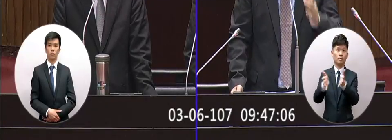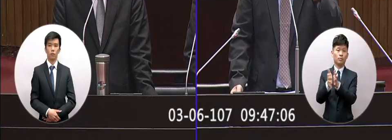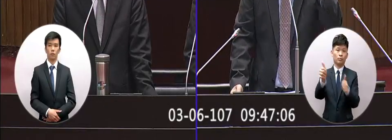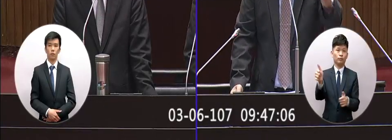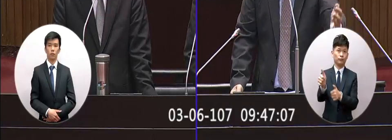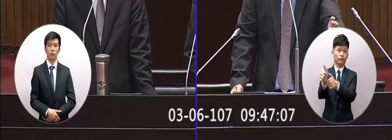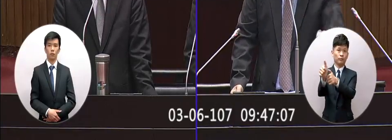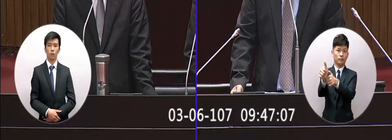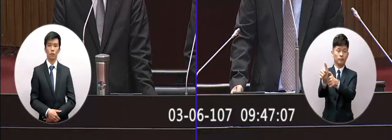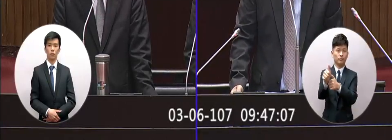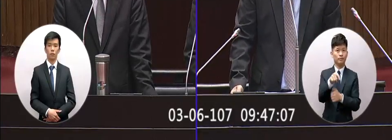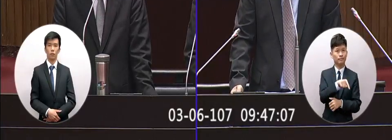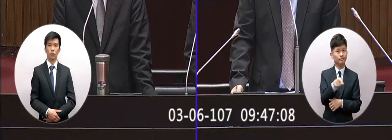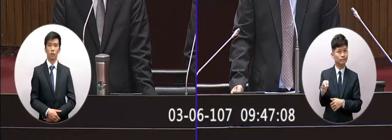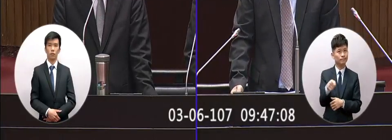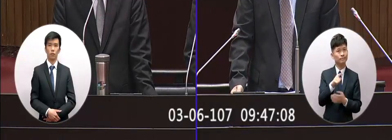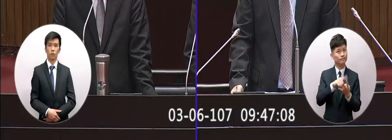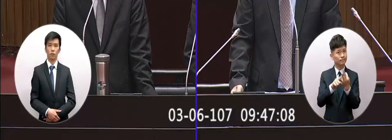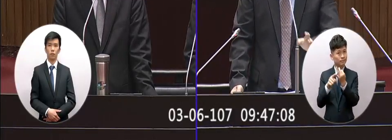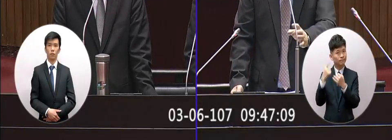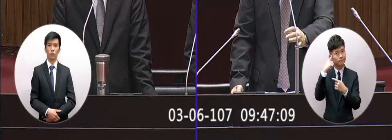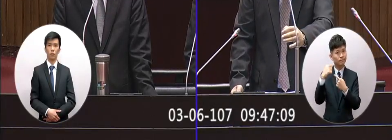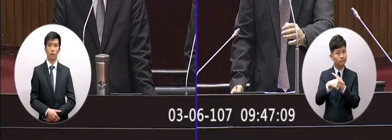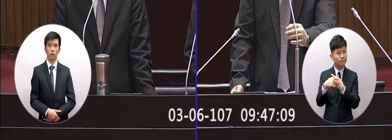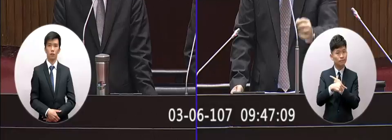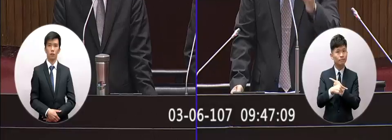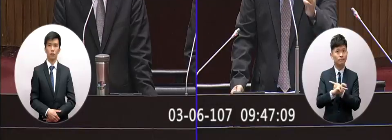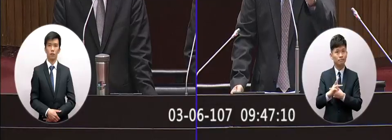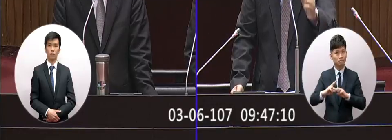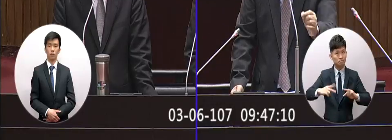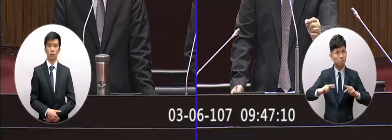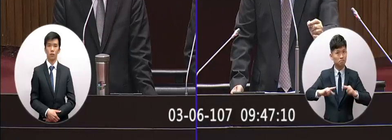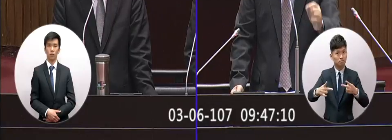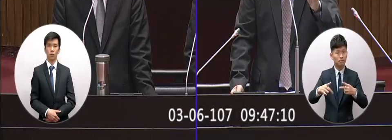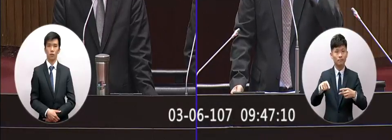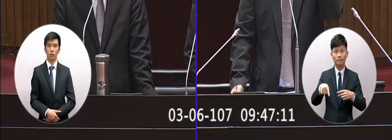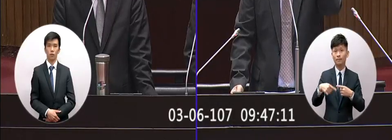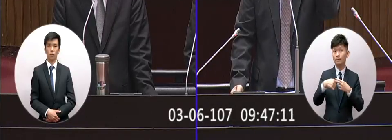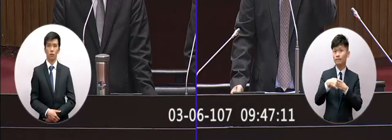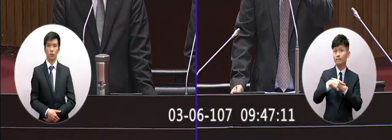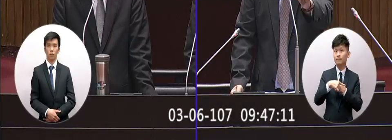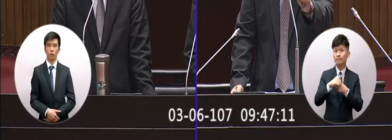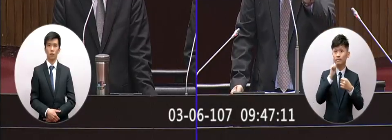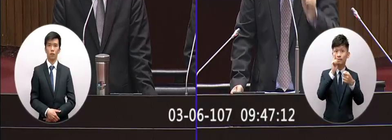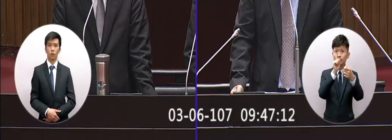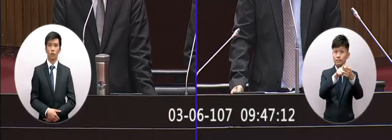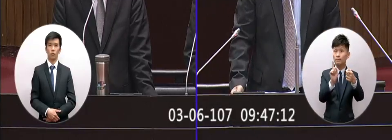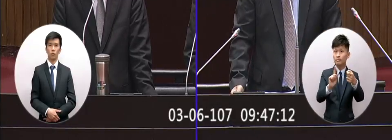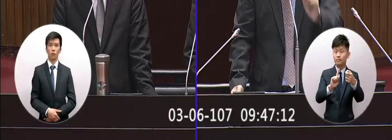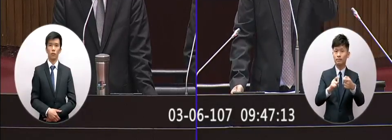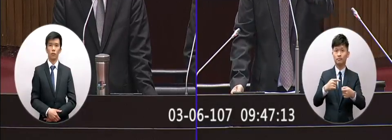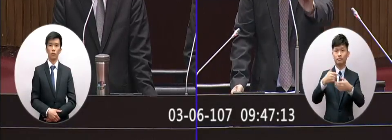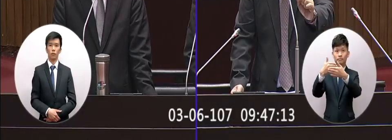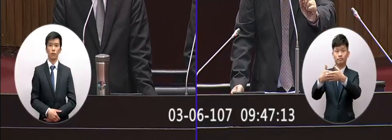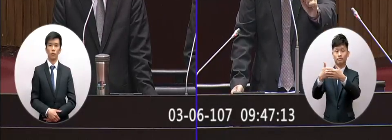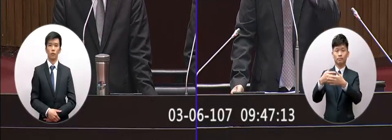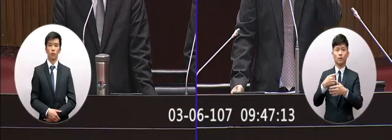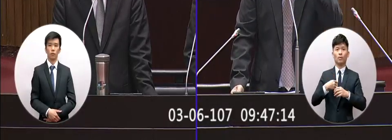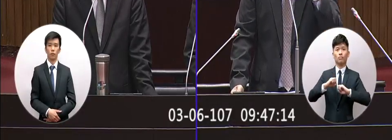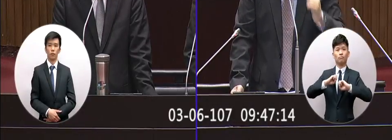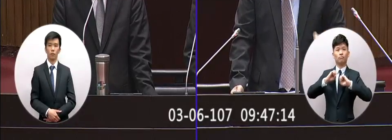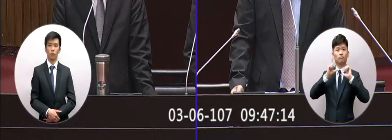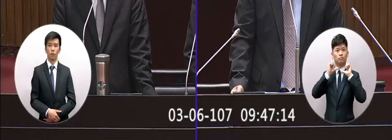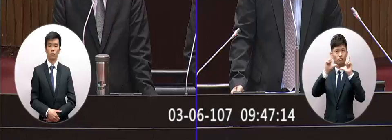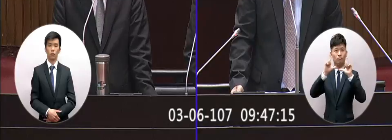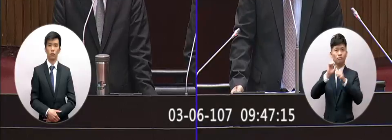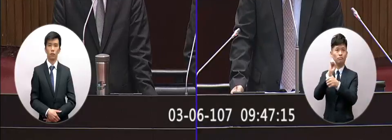我们可以研究。院长，您觉得这个研究就是我跟老共说，我跟大陆说。我